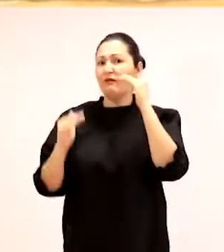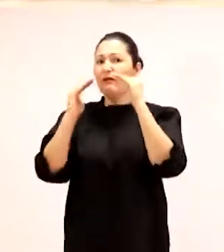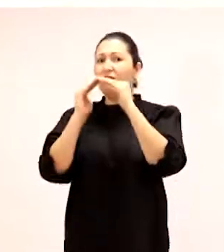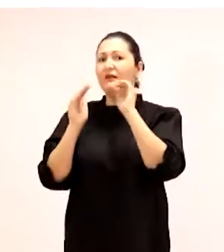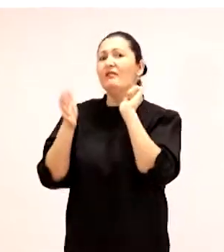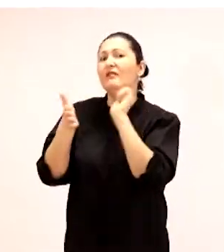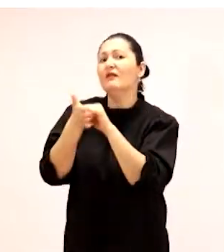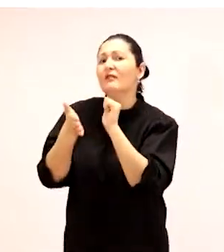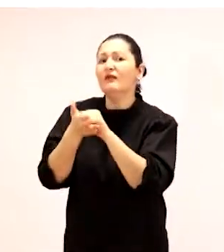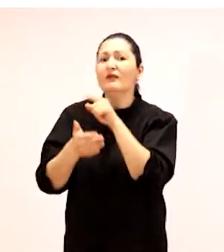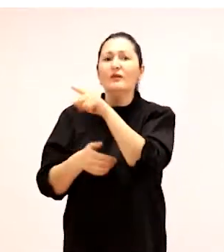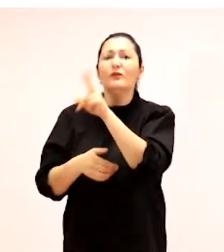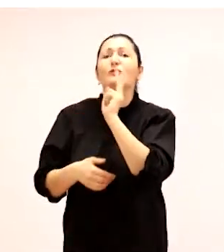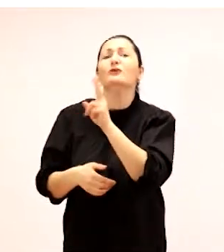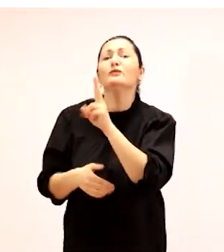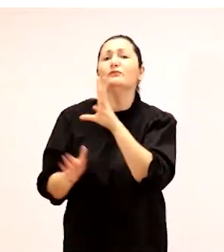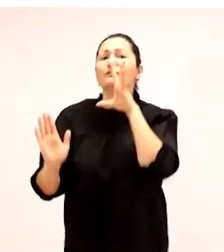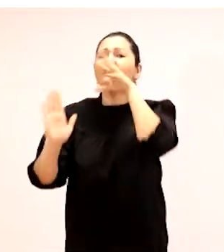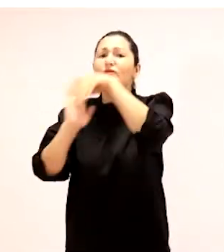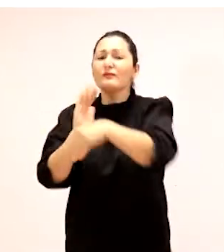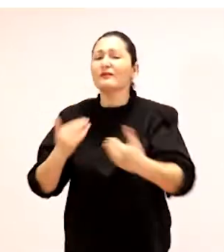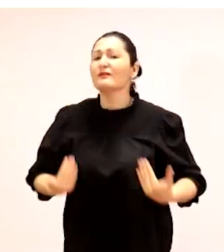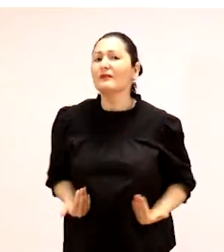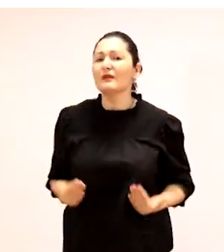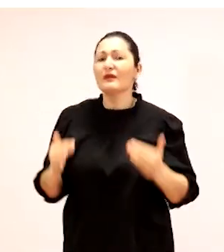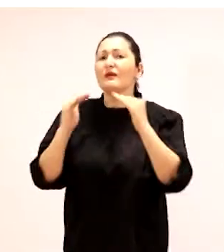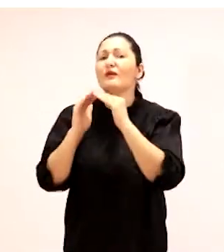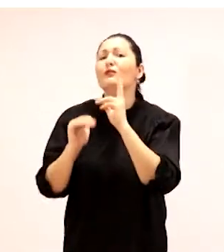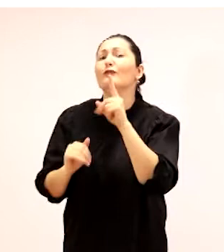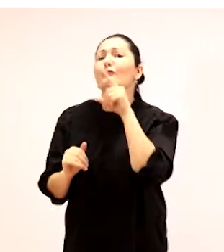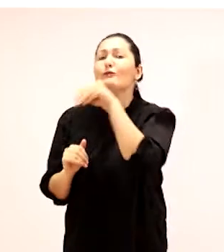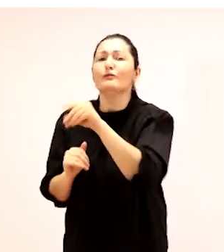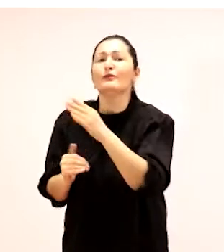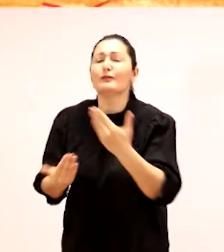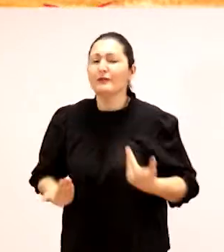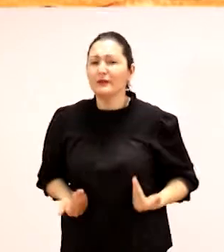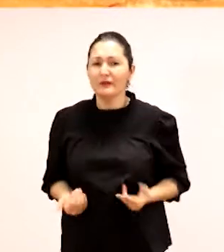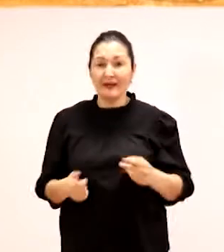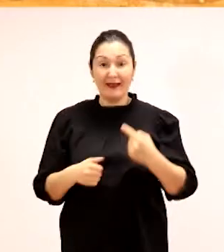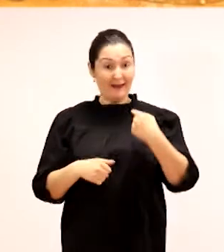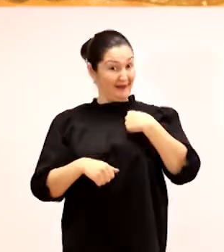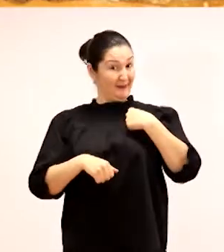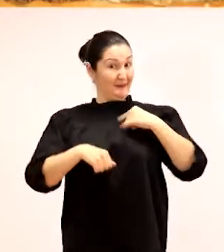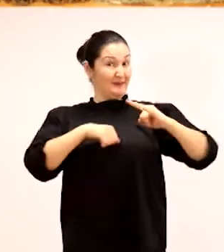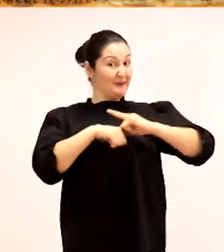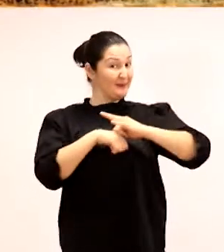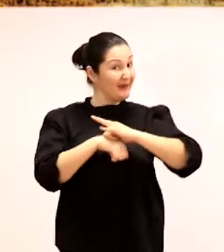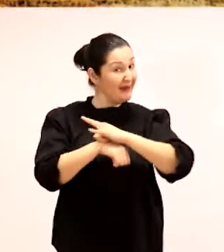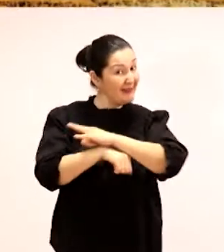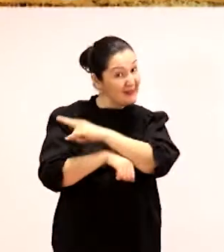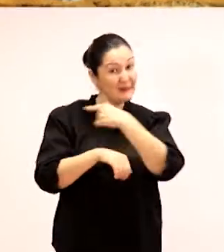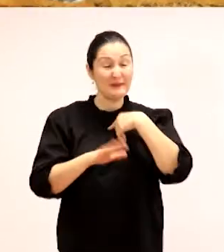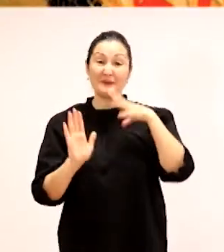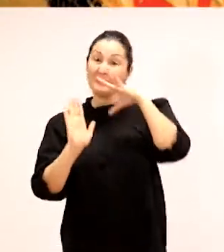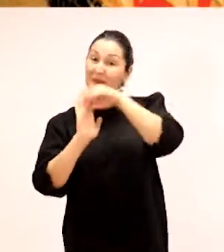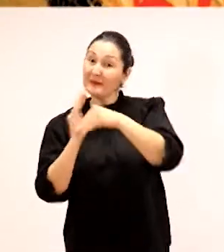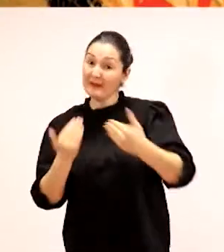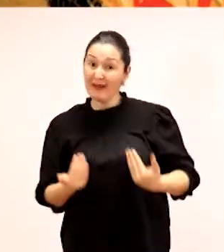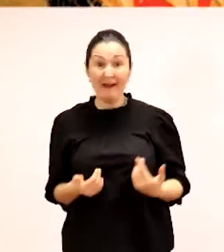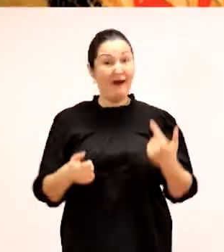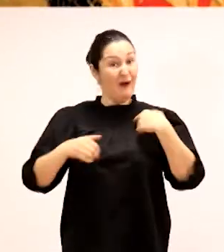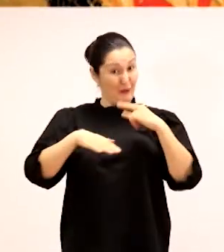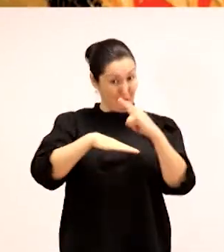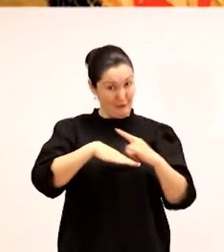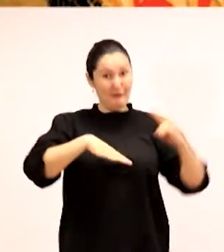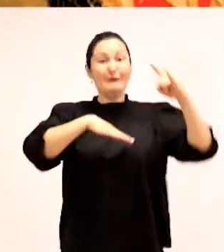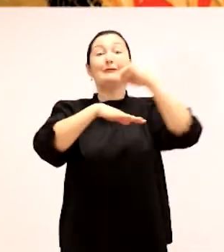спрашивает. «Терем-теремок, кто в тереме живет?» «Я, мышка-нарушка». «Я,